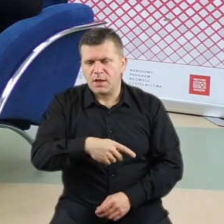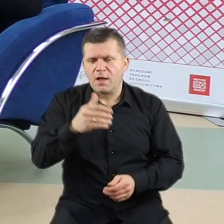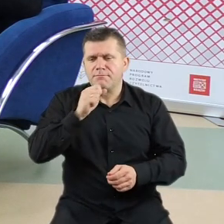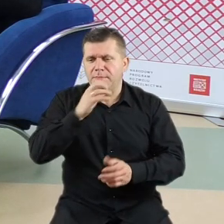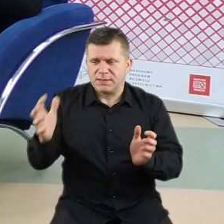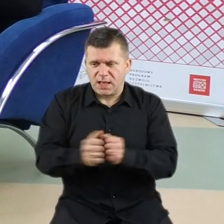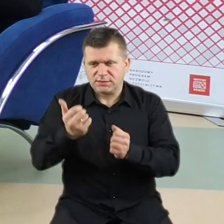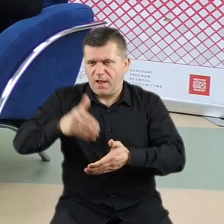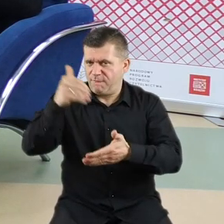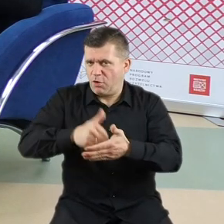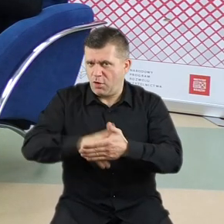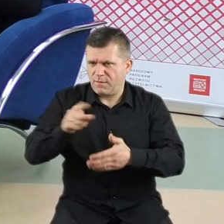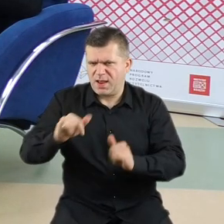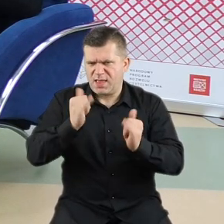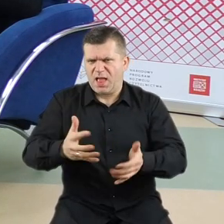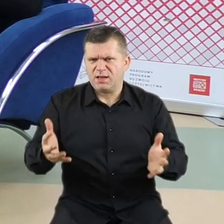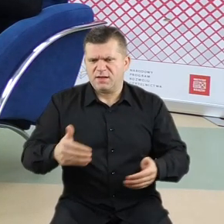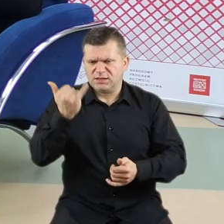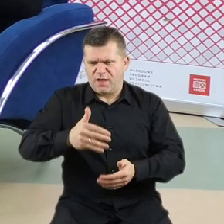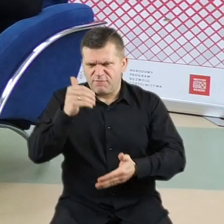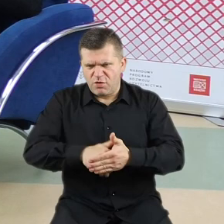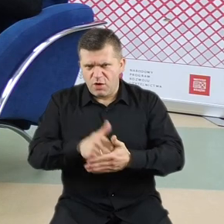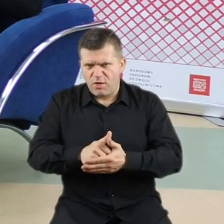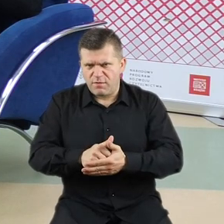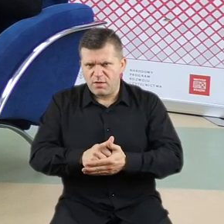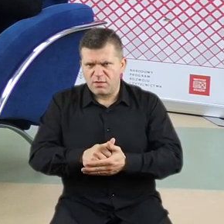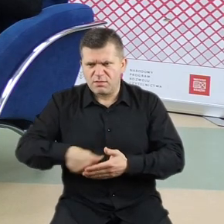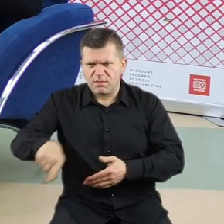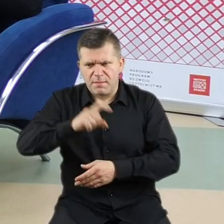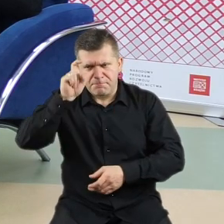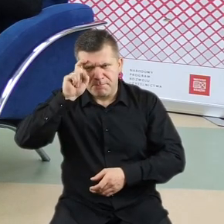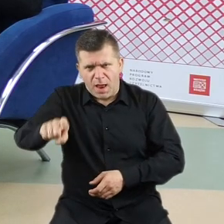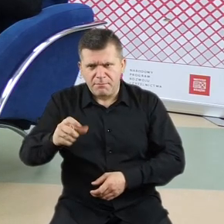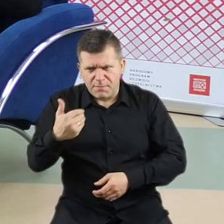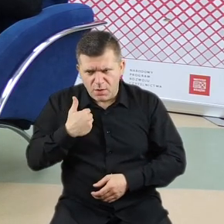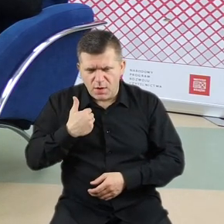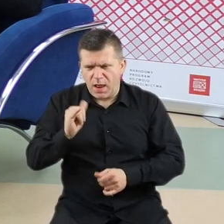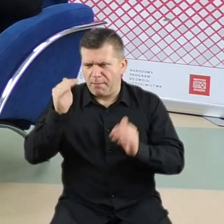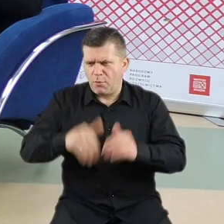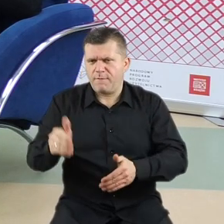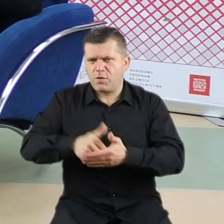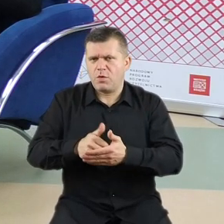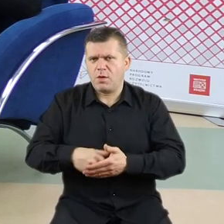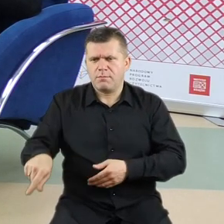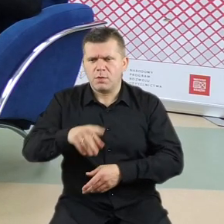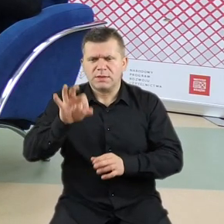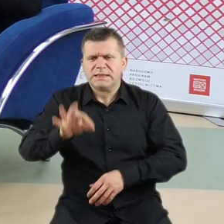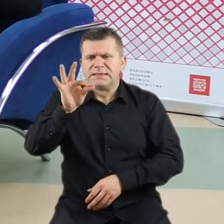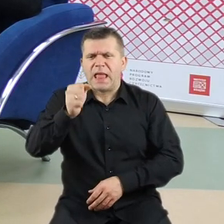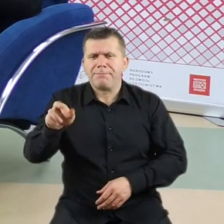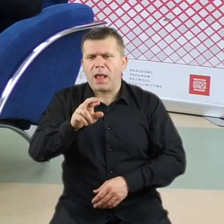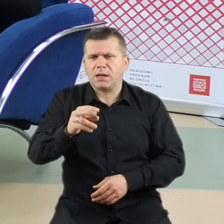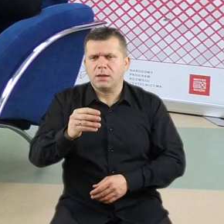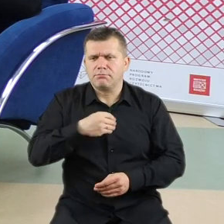on się zastanawiał, jak wychowywać dziecko, które było z frontem wschodnim w Berlinie. Tego się on zdobywał prostu... Berlin, on był w saperach polskich, tak. Którzy byli